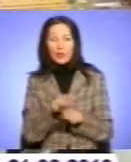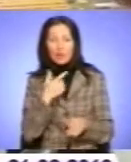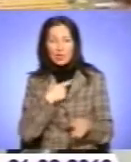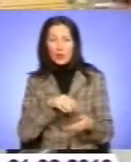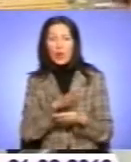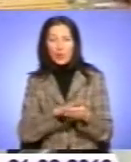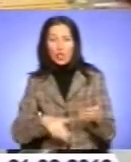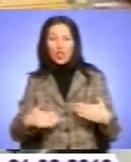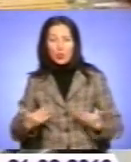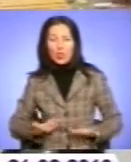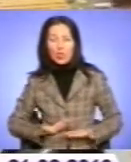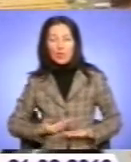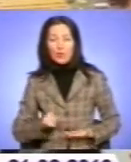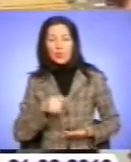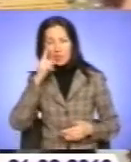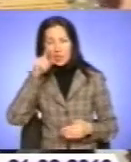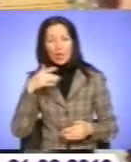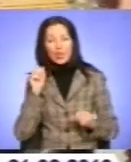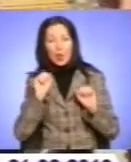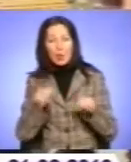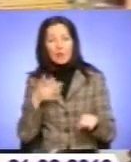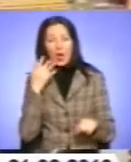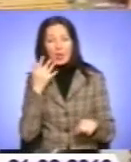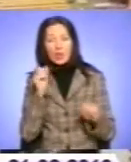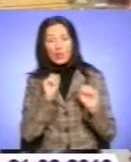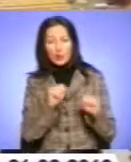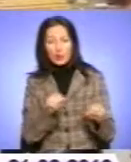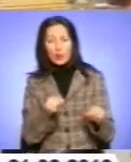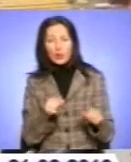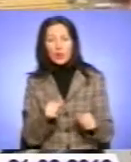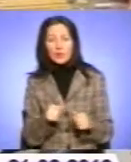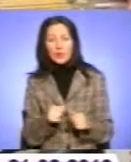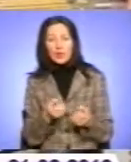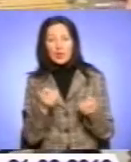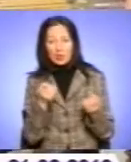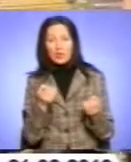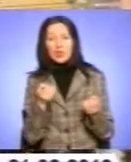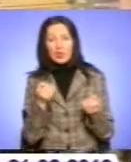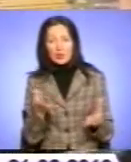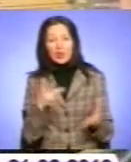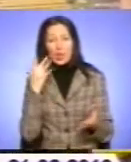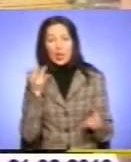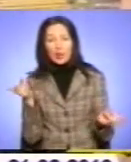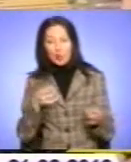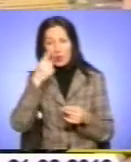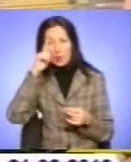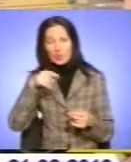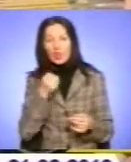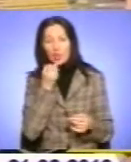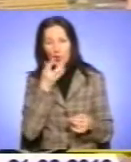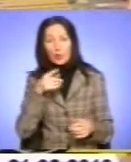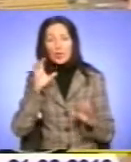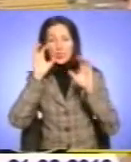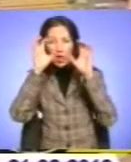подальшому житті. А чи знаючи права, легко відстояти їх в Україні? Звісно, легко, але треба їм добре знати всі закони,